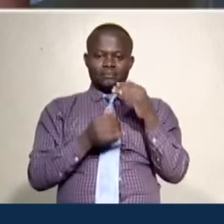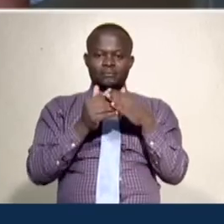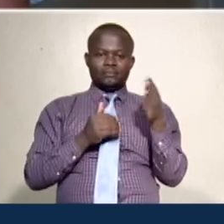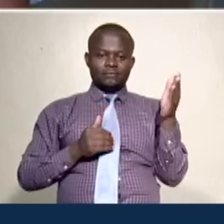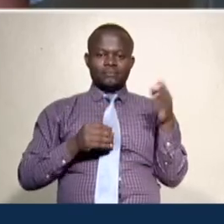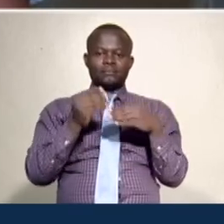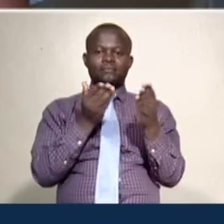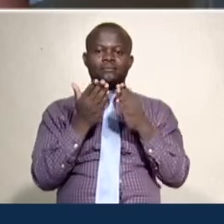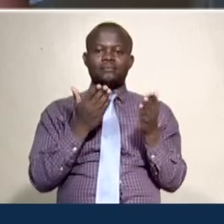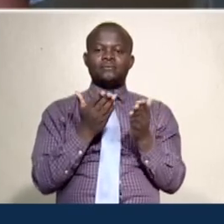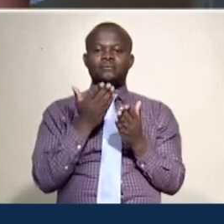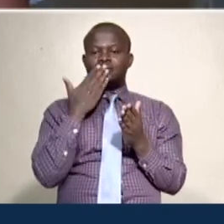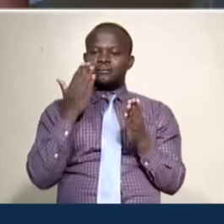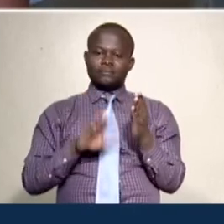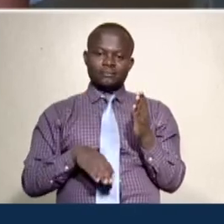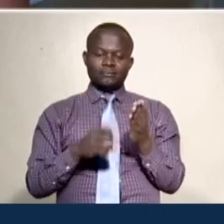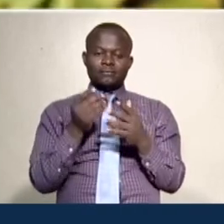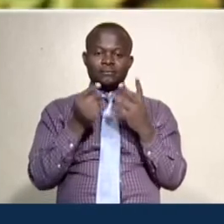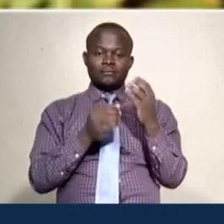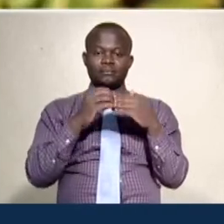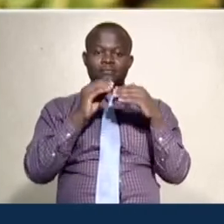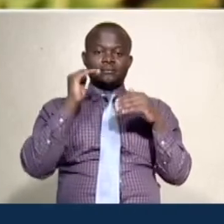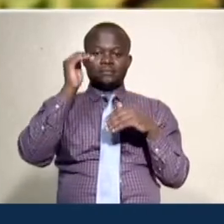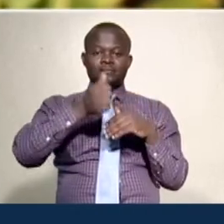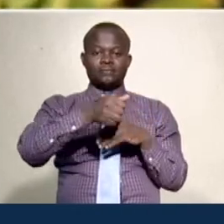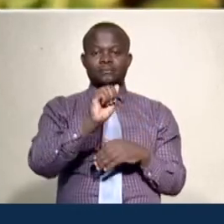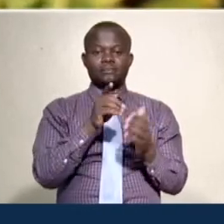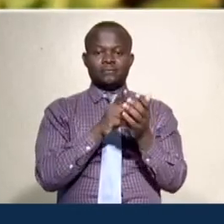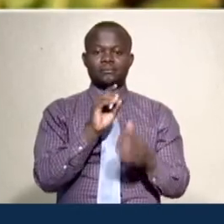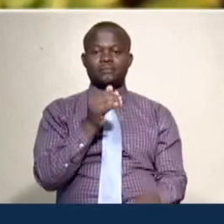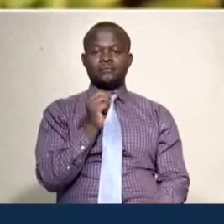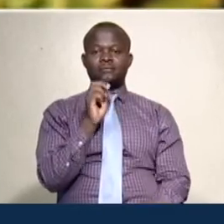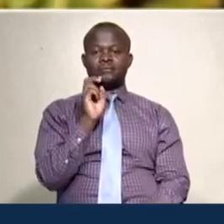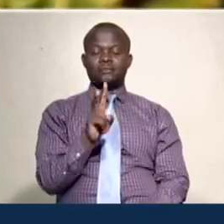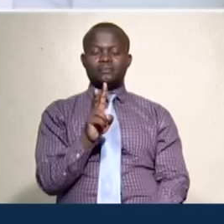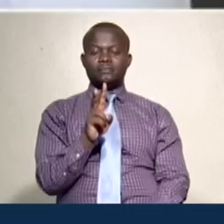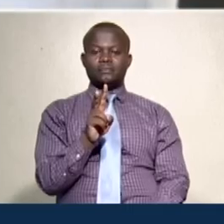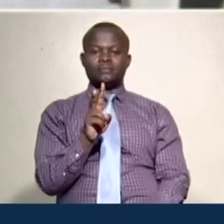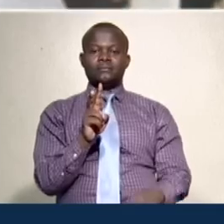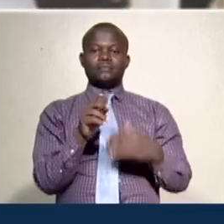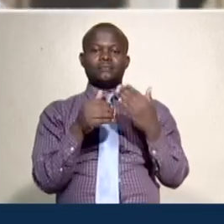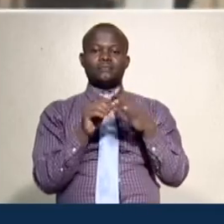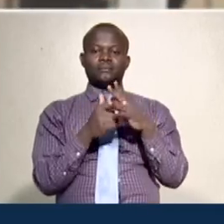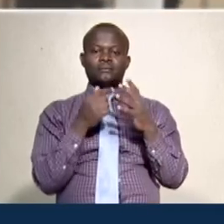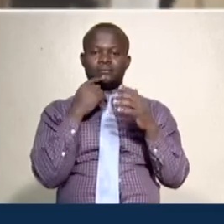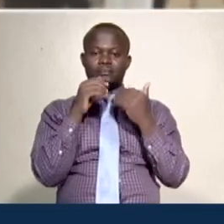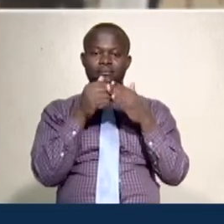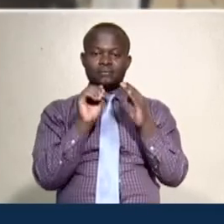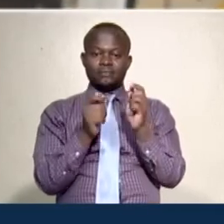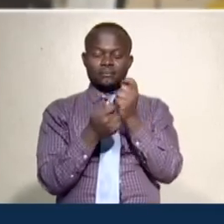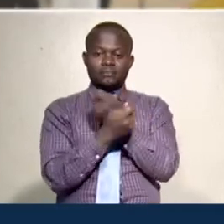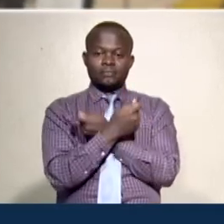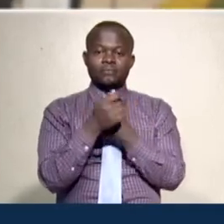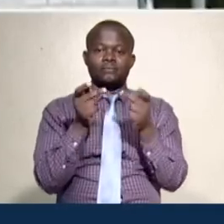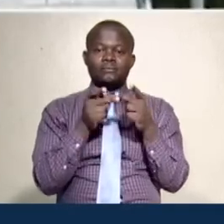mu gutanga serivisi ku baturage aha niho umuyobozi mukuru wabyo Dr Jean Marie Vianney Kagimbangabo ahera avuga ko bagiye kwikosora